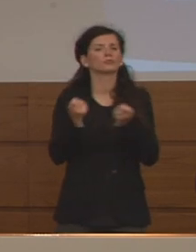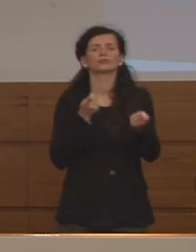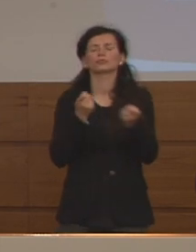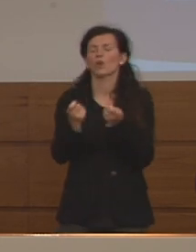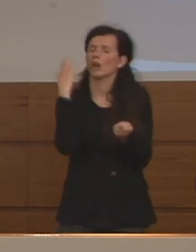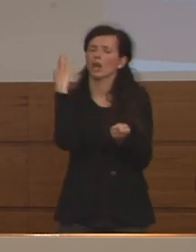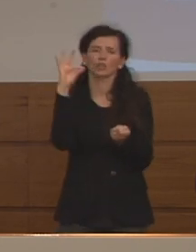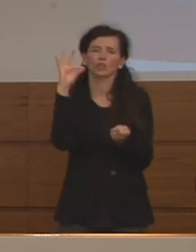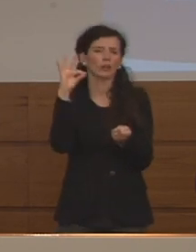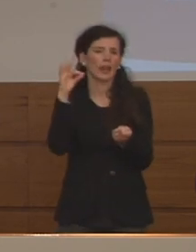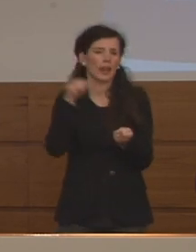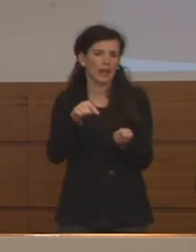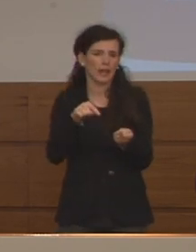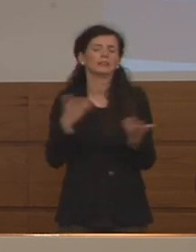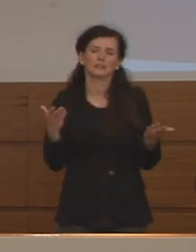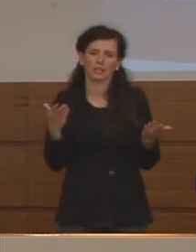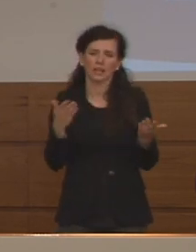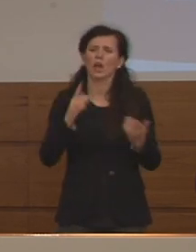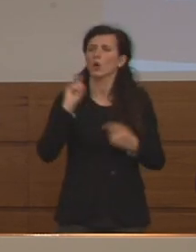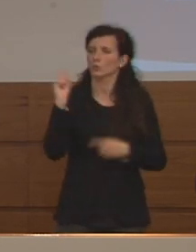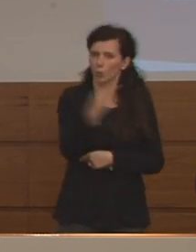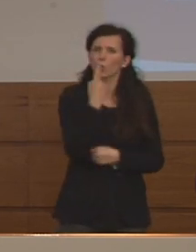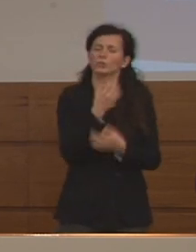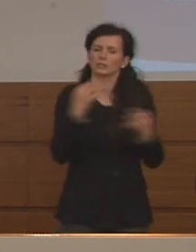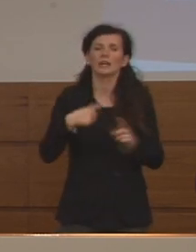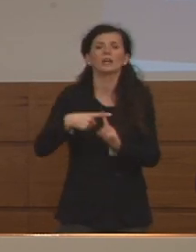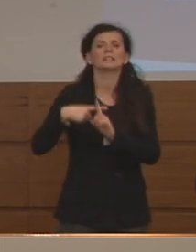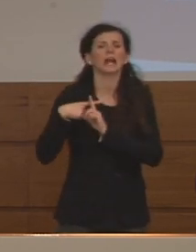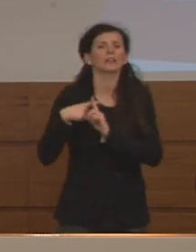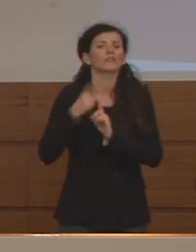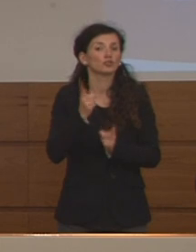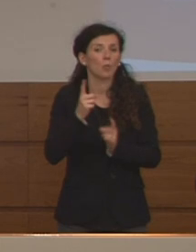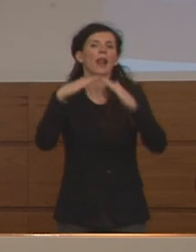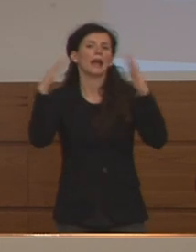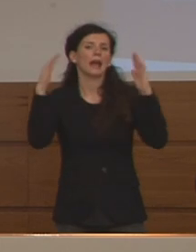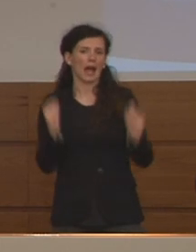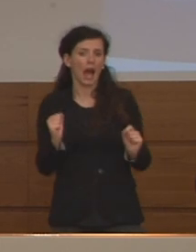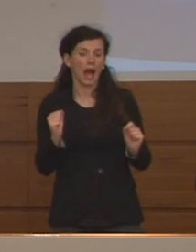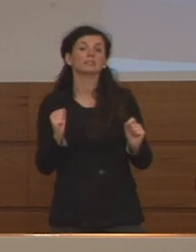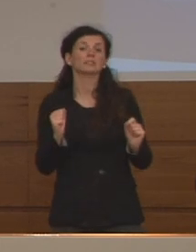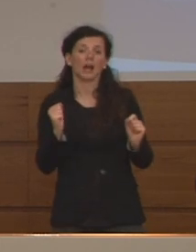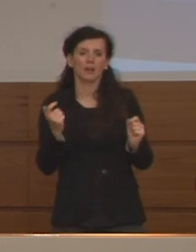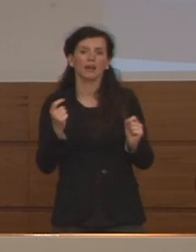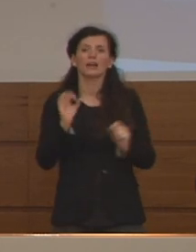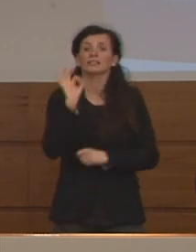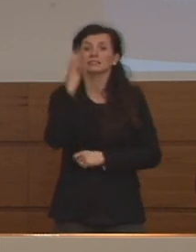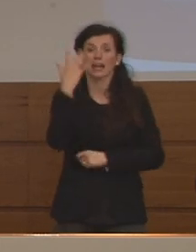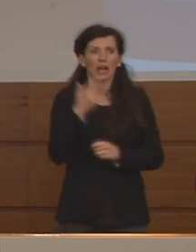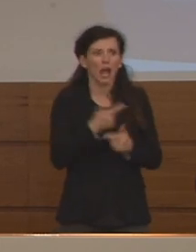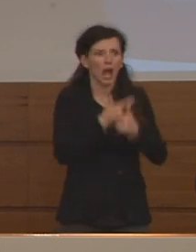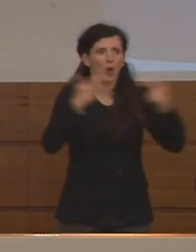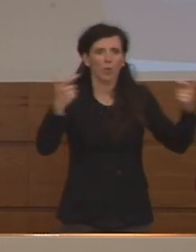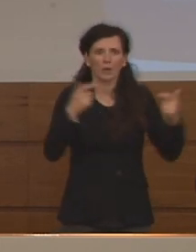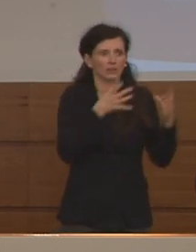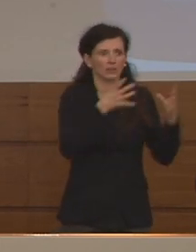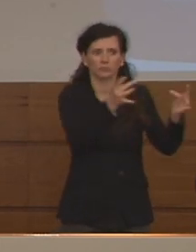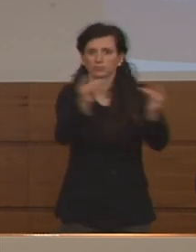di quello che costa tutti i sacrifici ossia lo stare a casa perché chiaramente più aumentano i numeri e il coinvolgimento